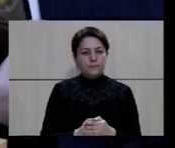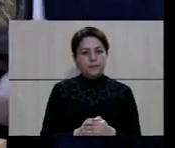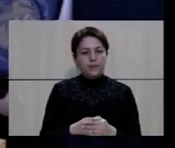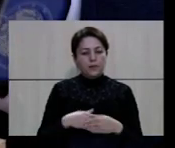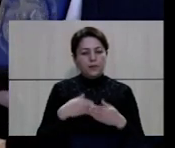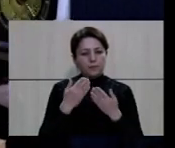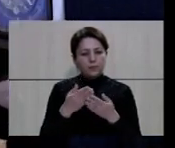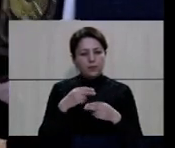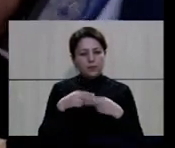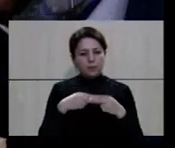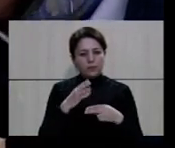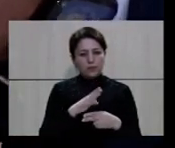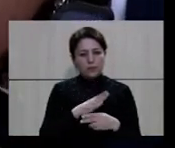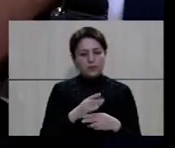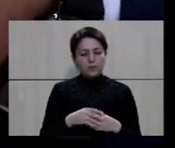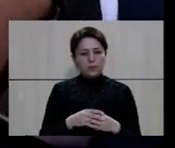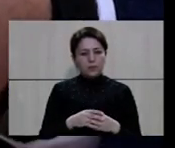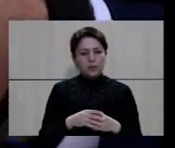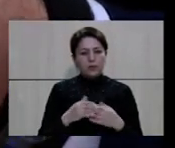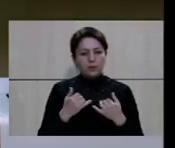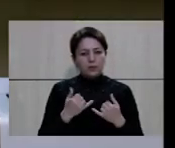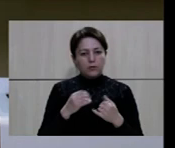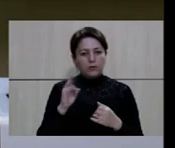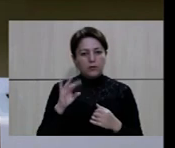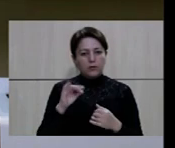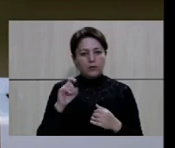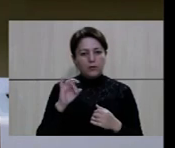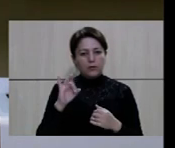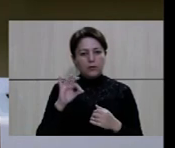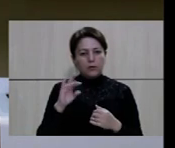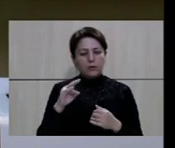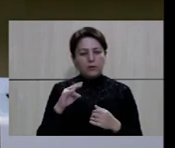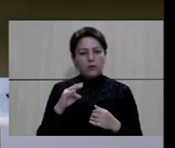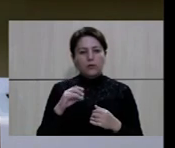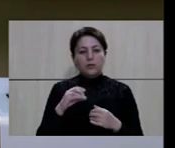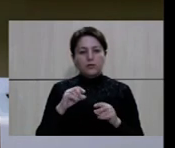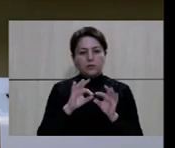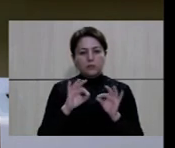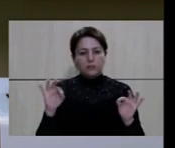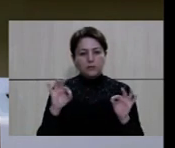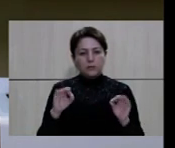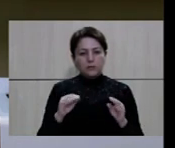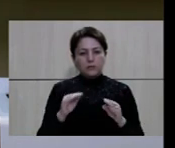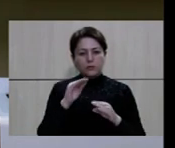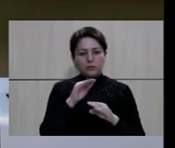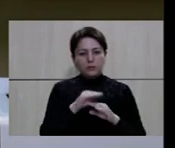Mana o'rab oldik. Endi esa nexron simimizni üstüden mahkemle oturamız.